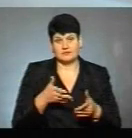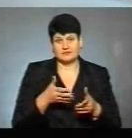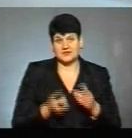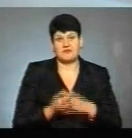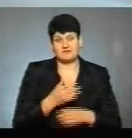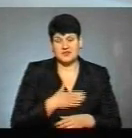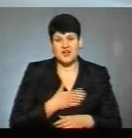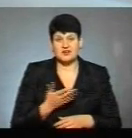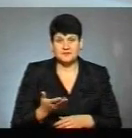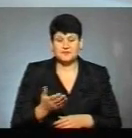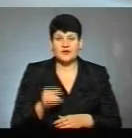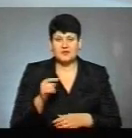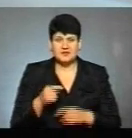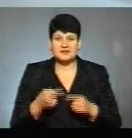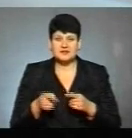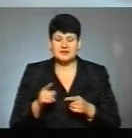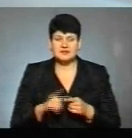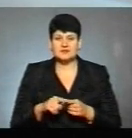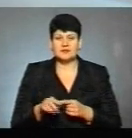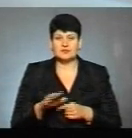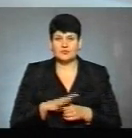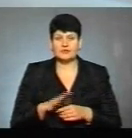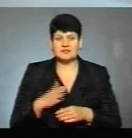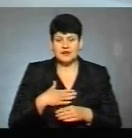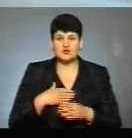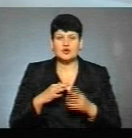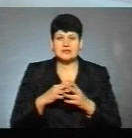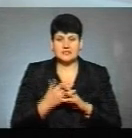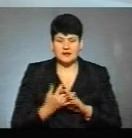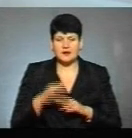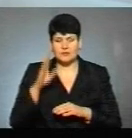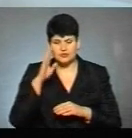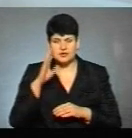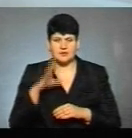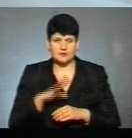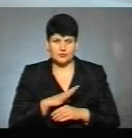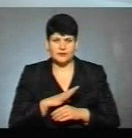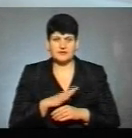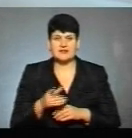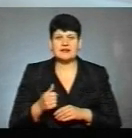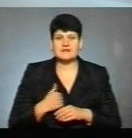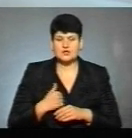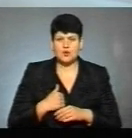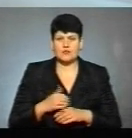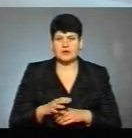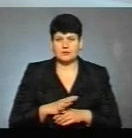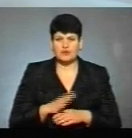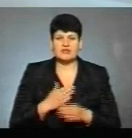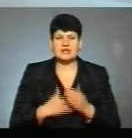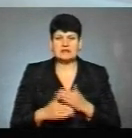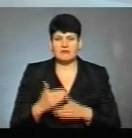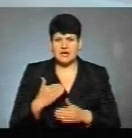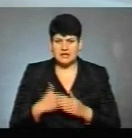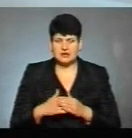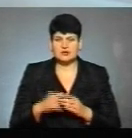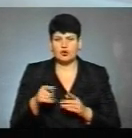Ось такий він якраз той чоловік, він із також з нашого села, але він воєнний був. Інвалід, і там